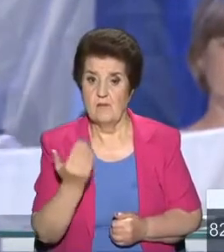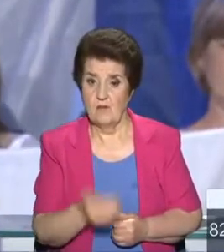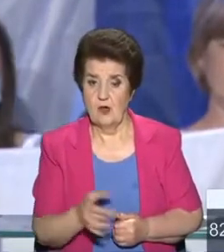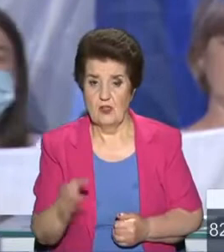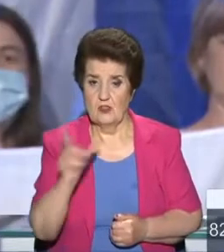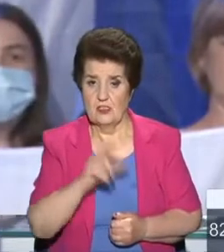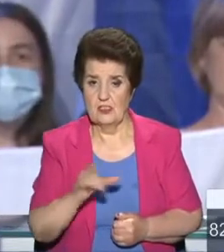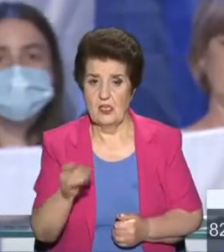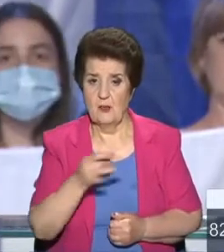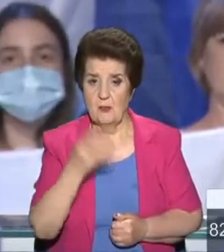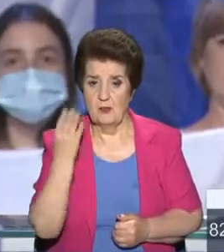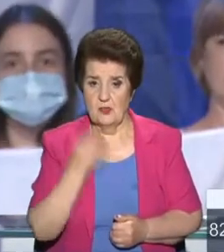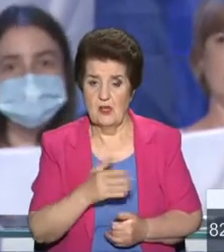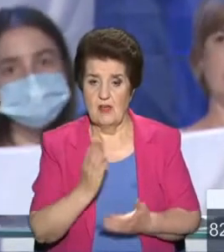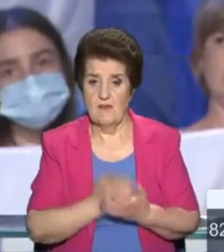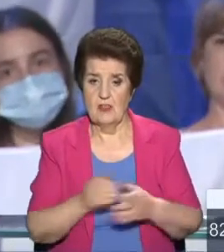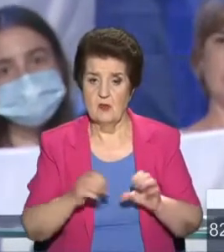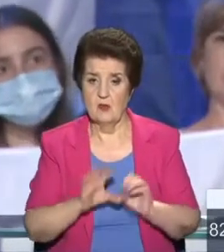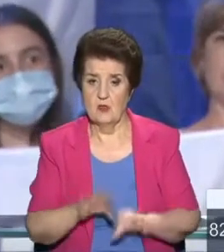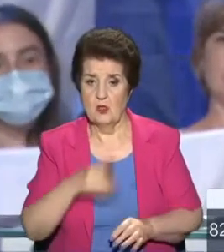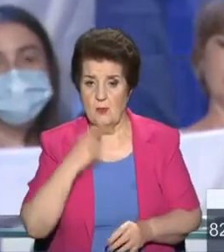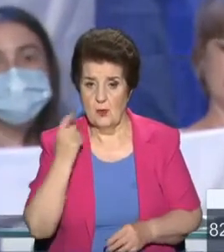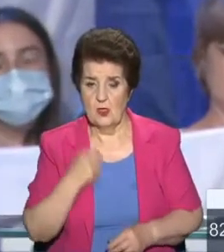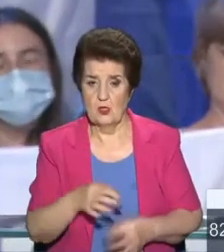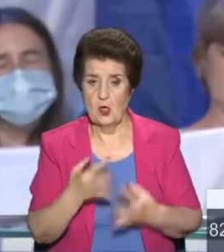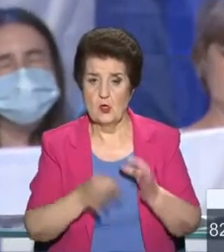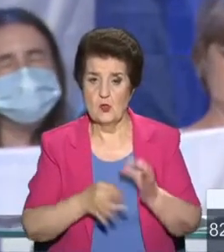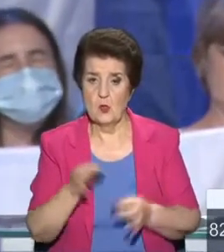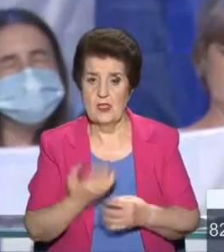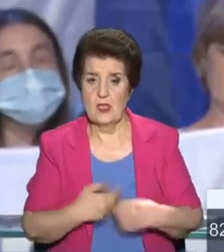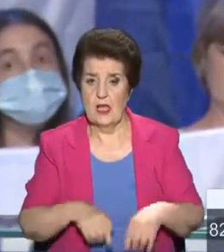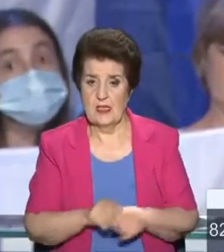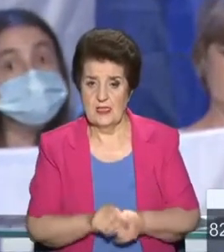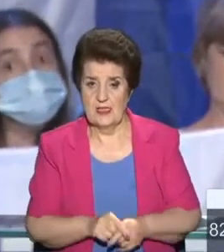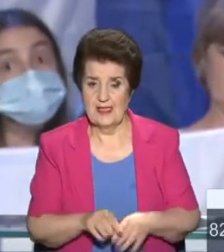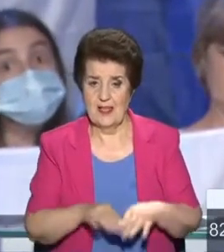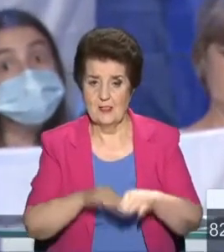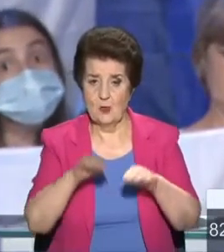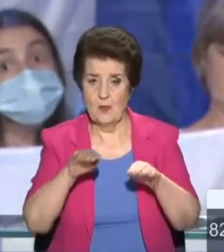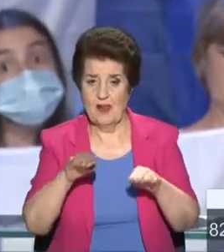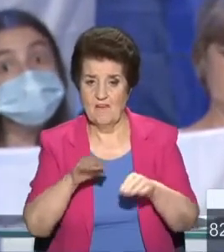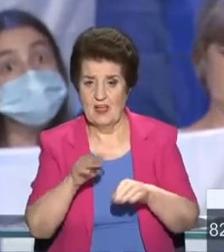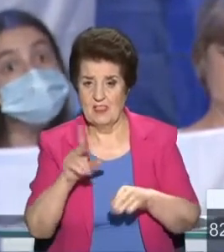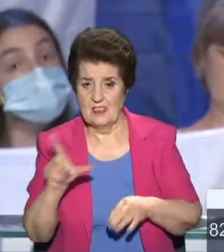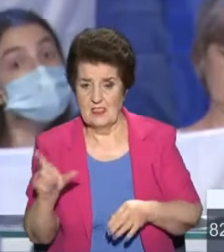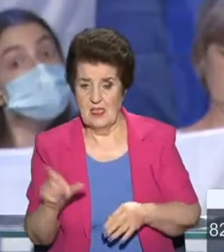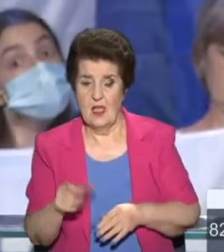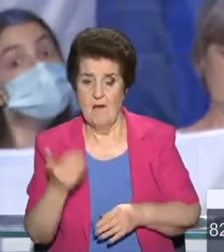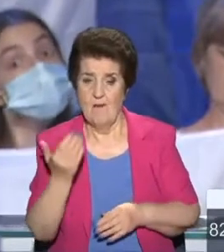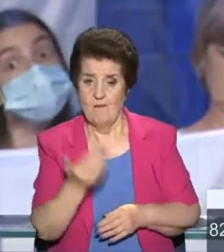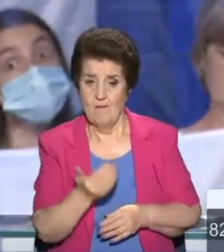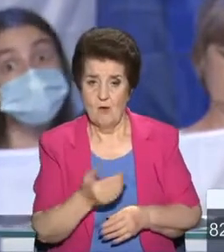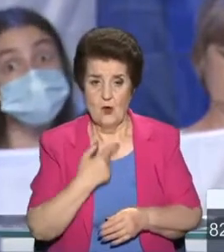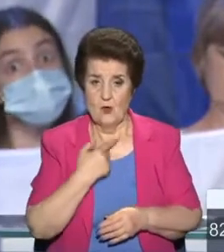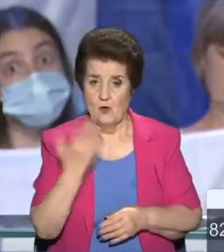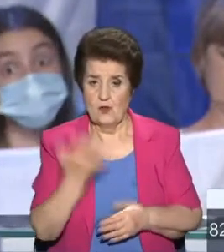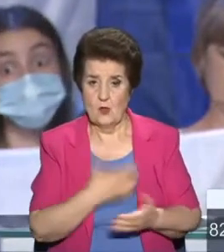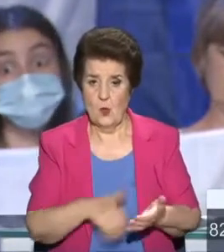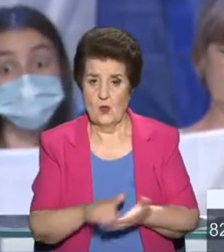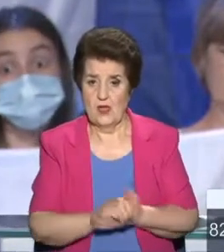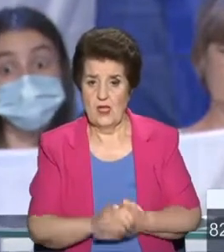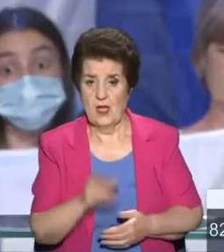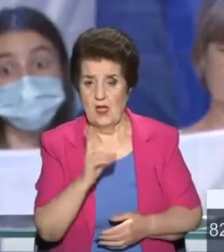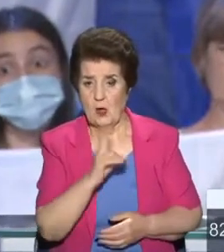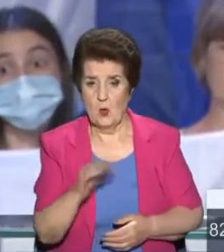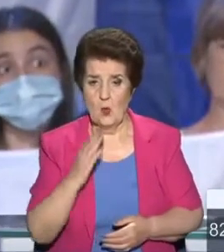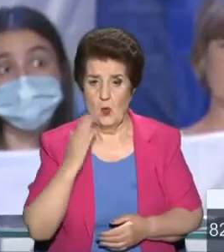Moldova având o soluție politică juridică atât de la suprafață de ce voi nu Votați Unirea cu